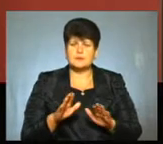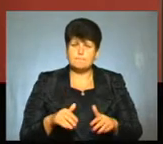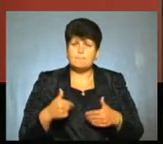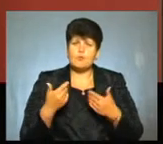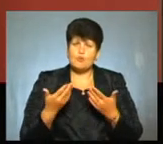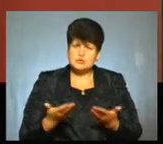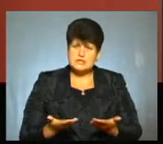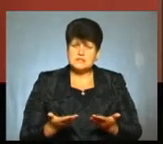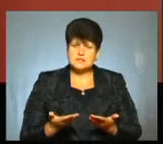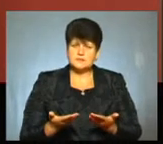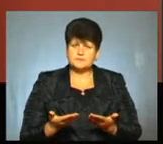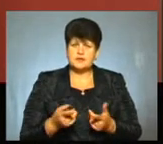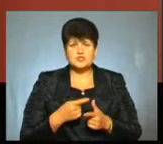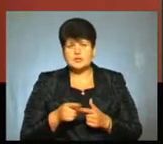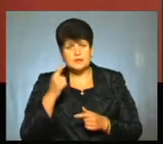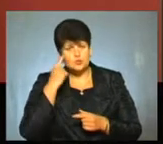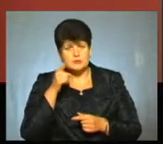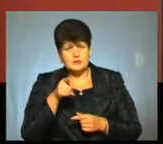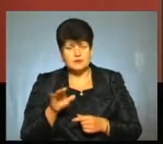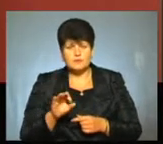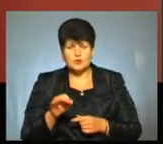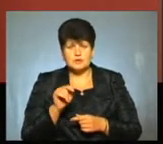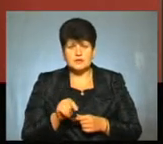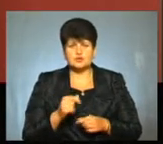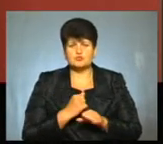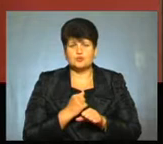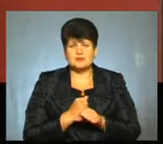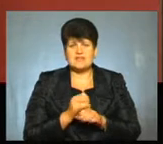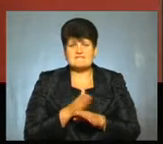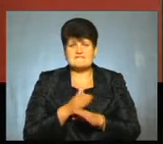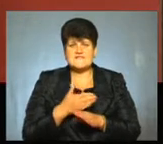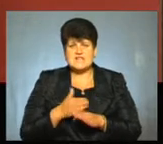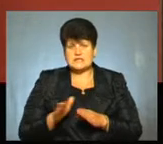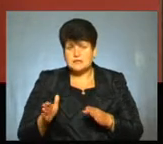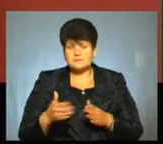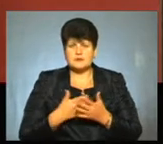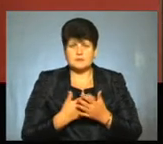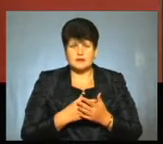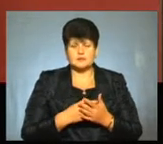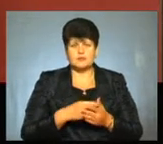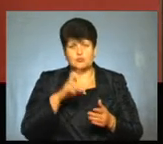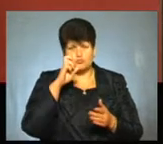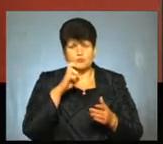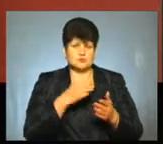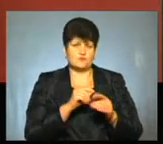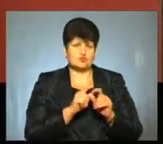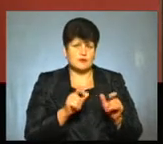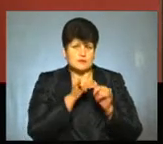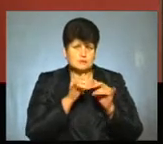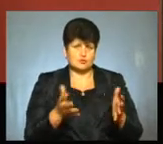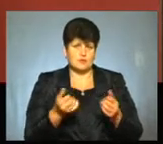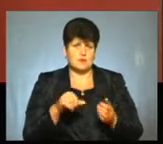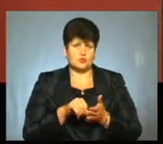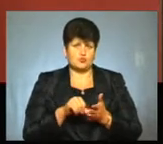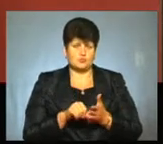такі пропозиції? Чи не думали ви про те, аби зробити якийсь фільтр, і, наприклад, бюджетні установи не змогли